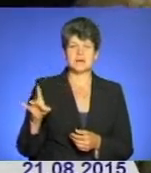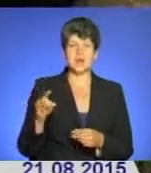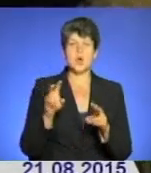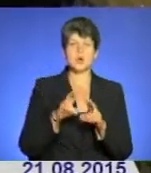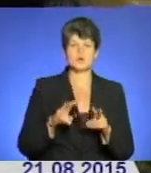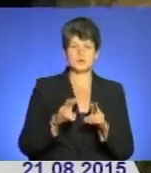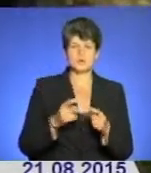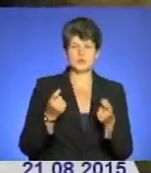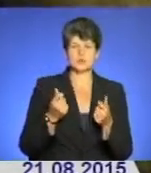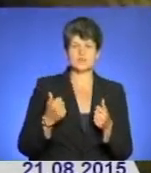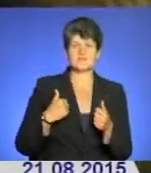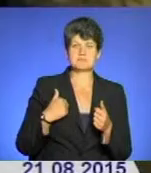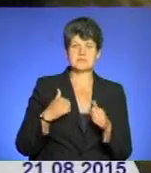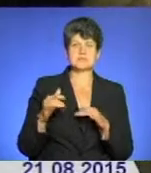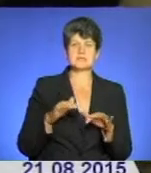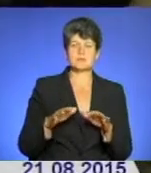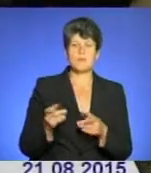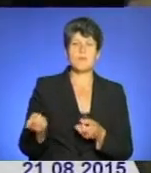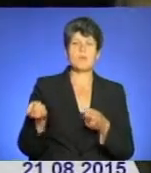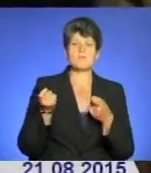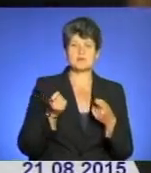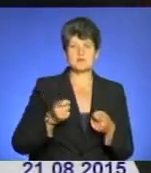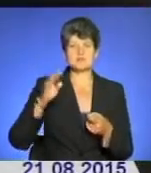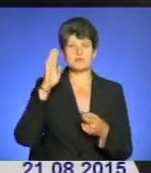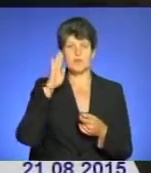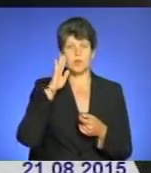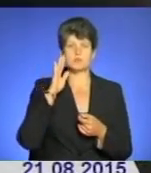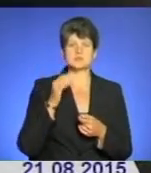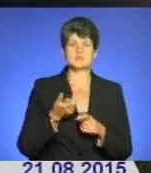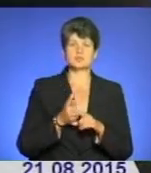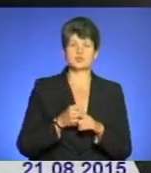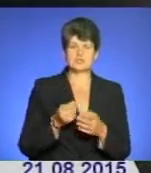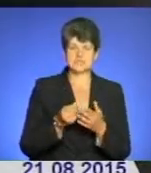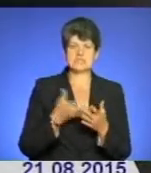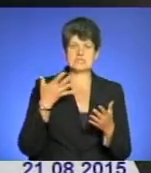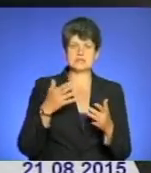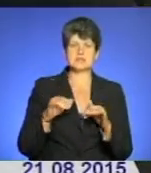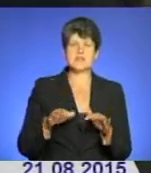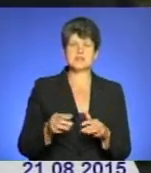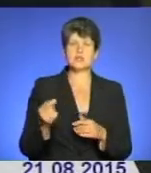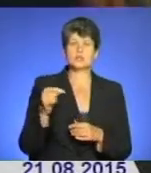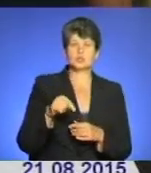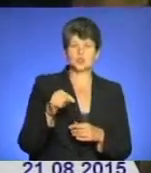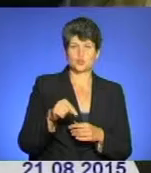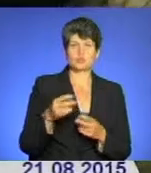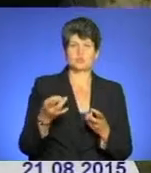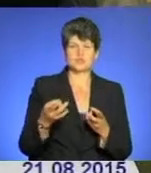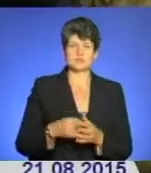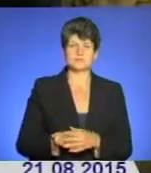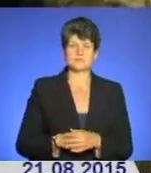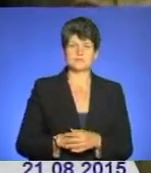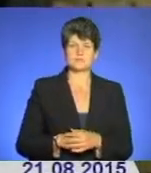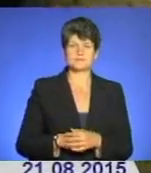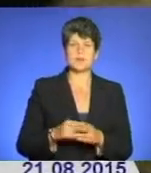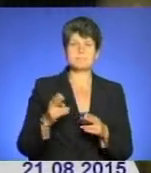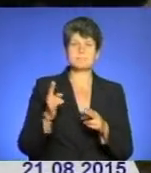розбирається трошки в армійській справі, бо попривозив хлопцям дуже такі цінні речі, які тут потрібні. Бо